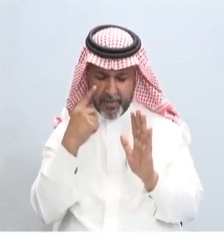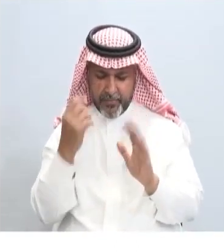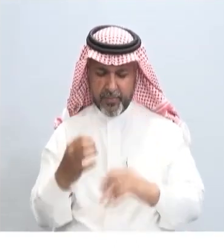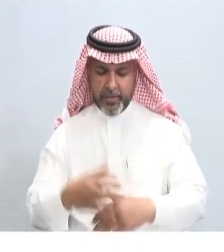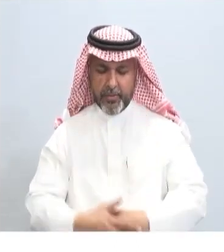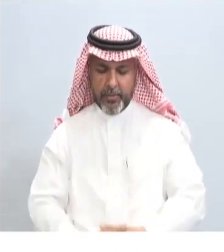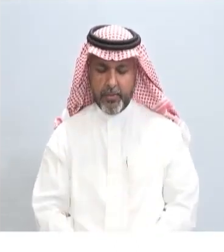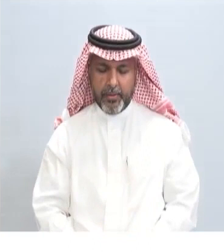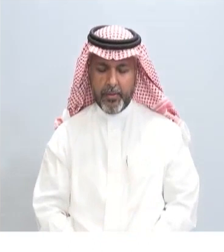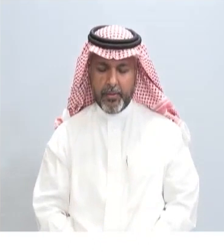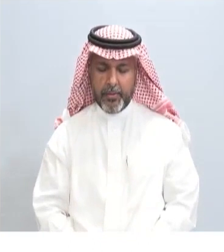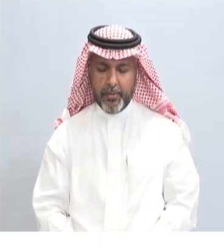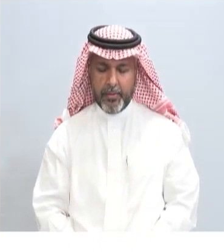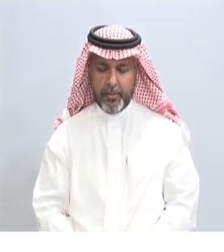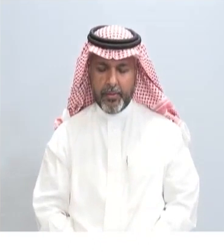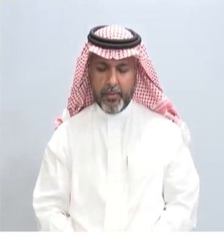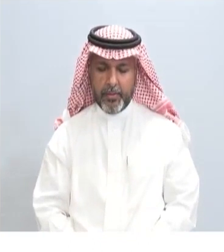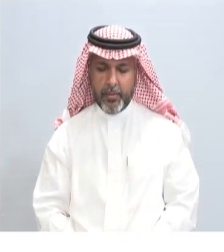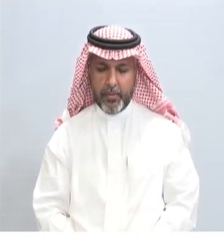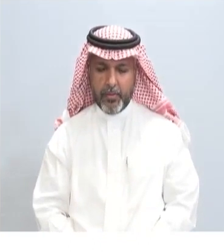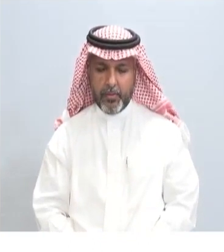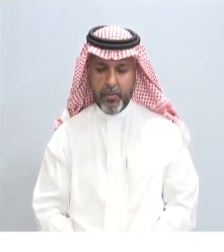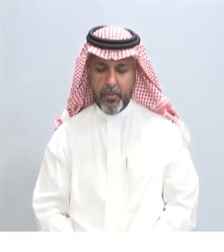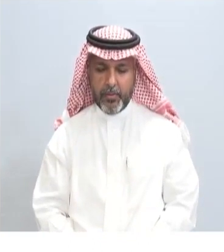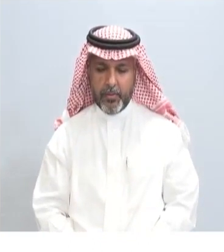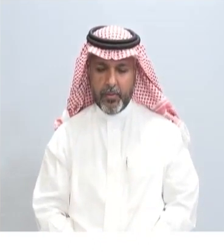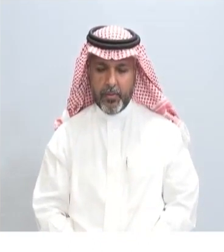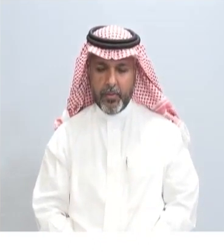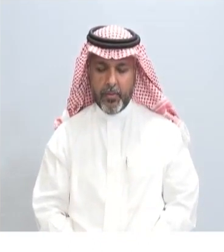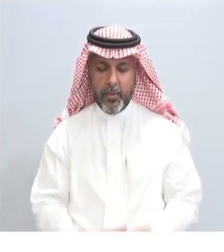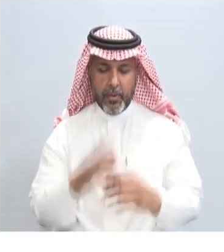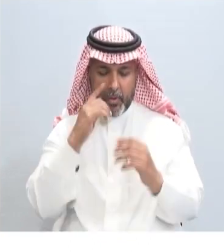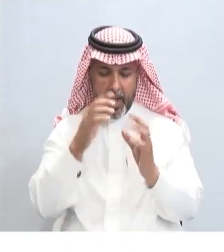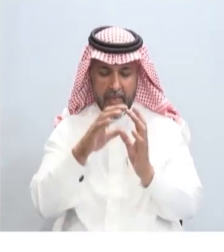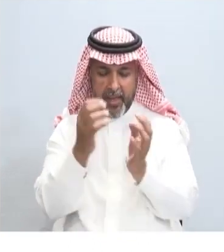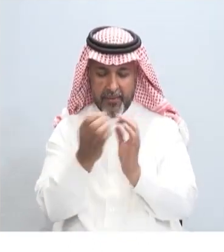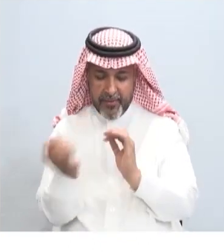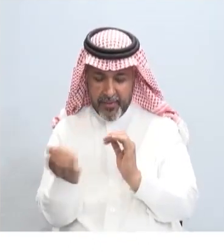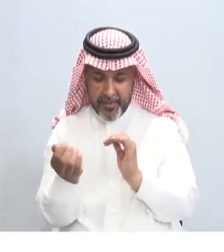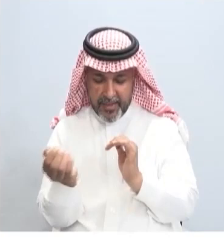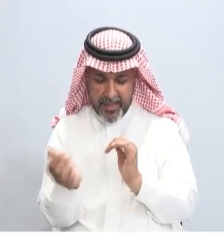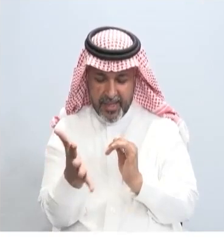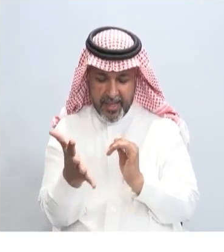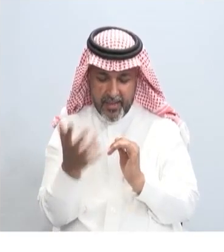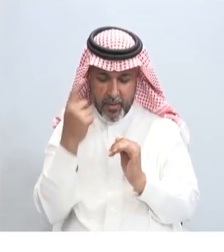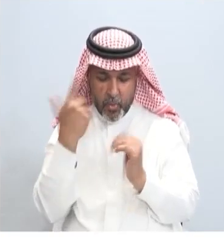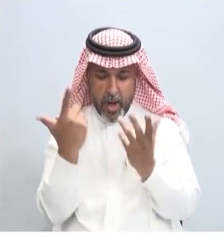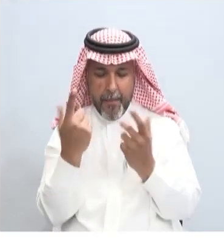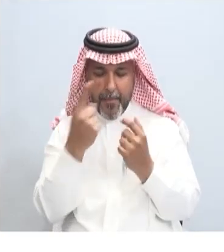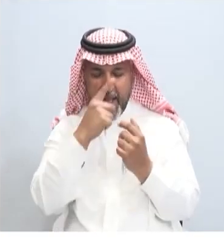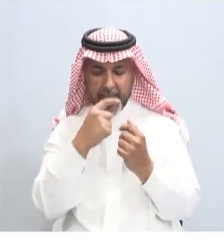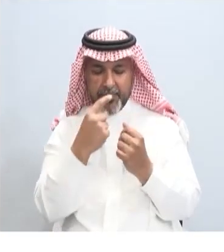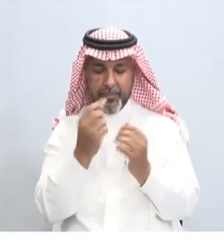تجربه القاء مكعب مرقم من واحد الى 6ه فعندي الخيارات اللي ممكن تظهر لي واحد واثنين وثلاثه واربعه وخسه